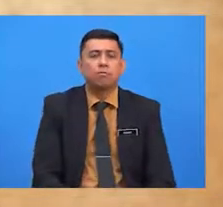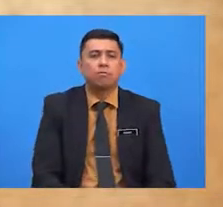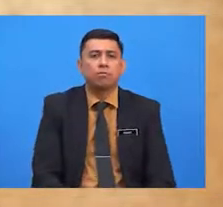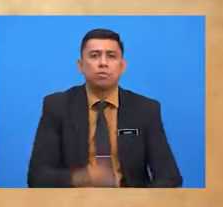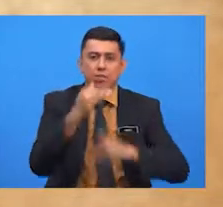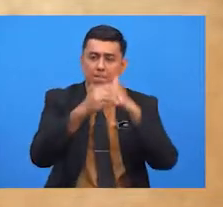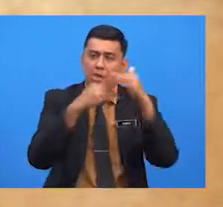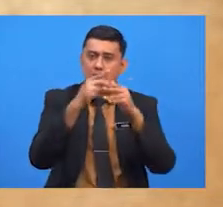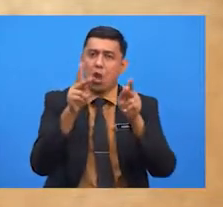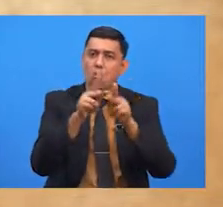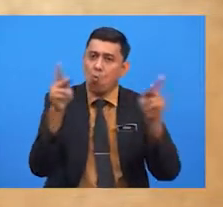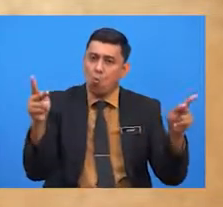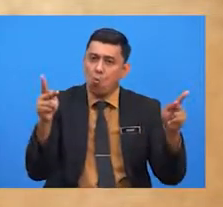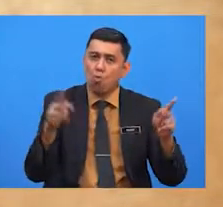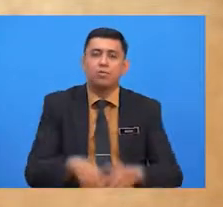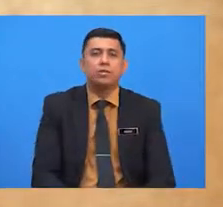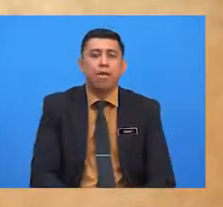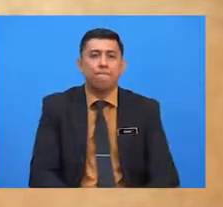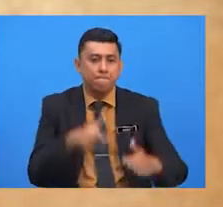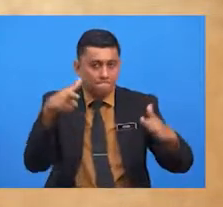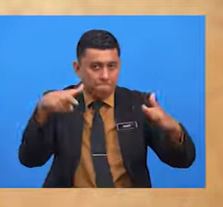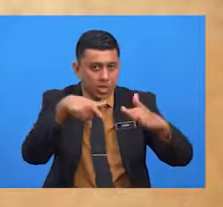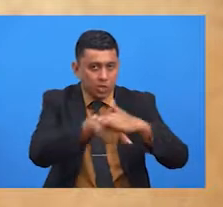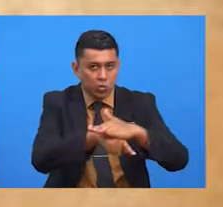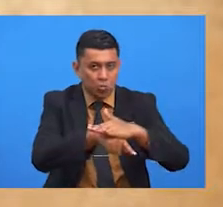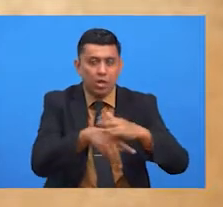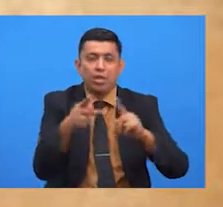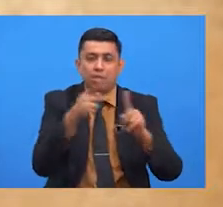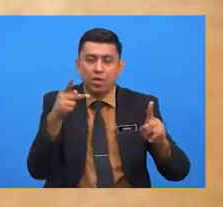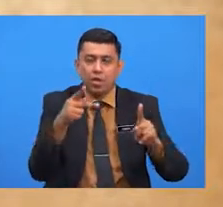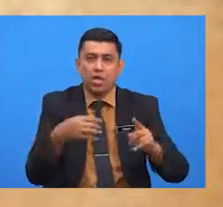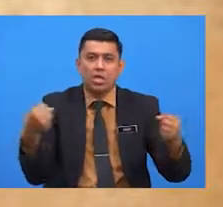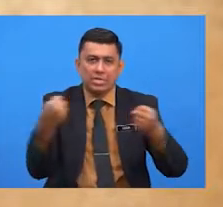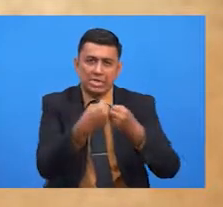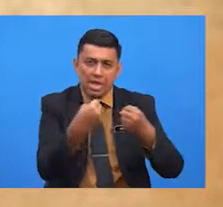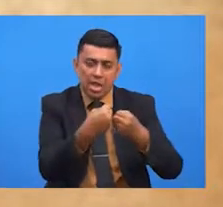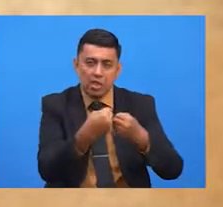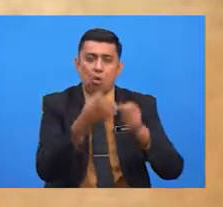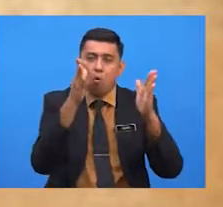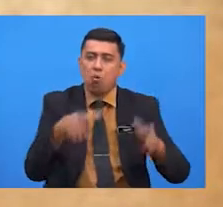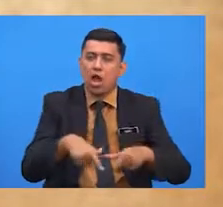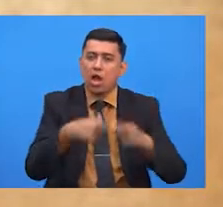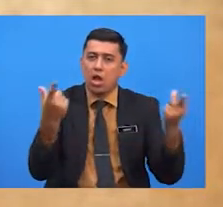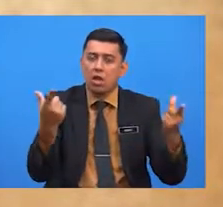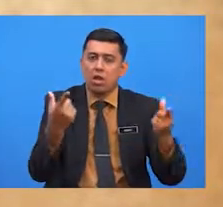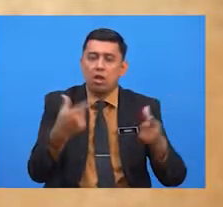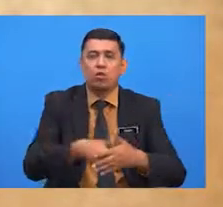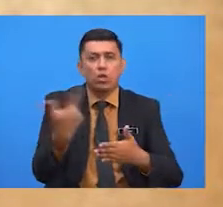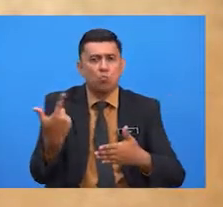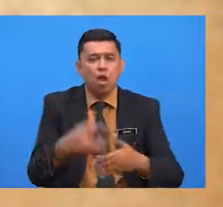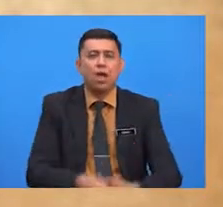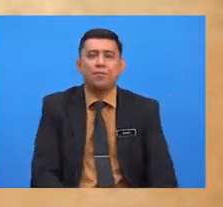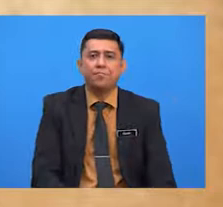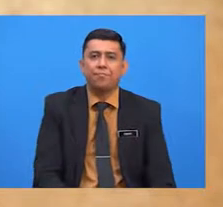Pembinaan kota untuk berlindung daripada serangan orang luar dan menjadi